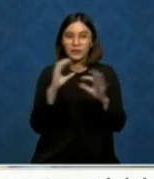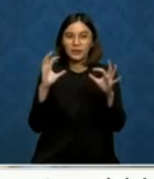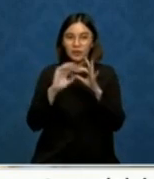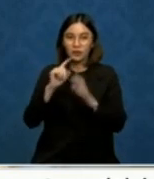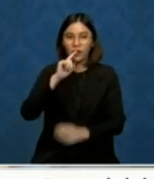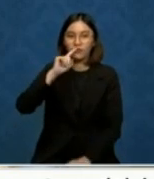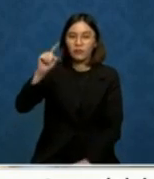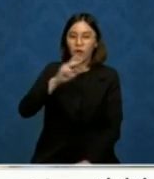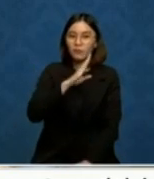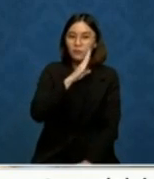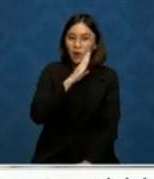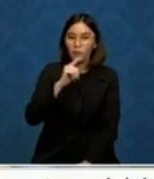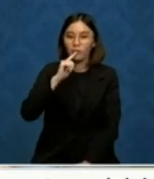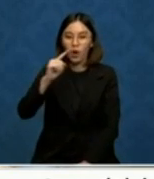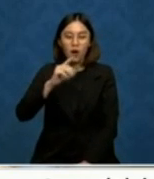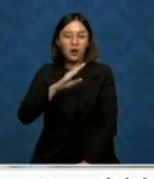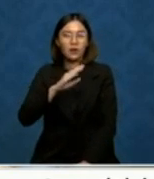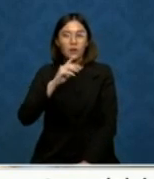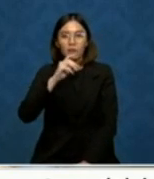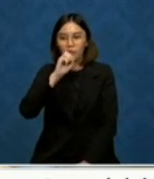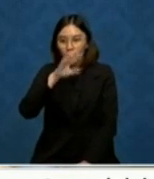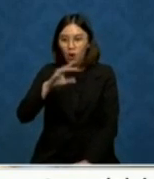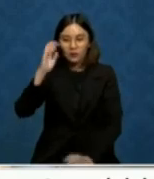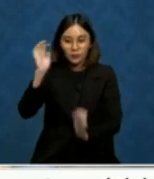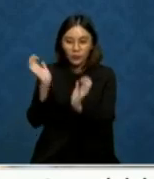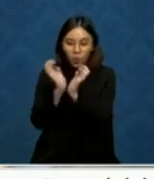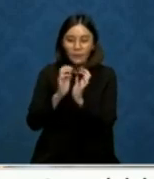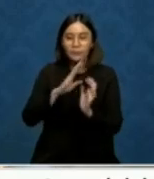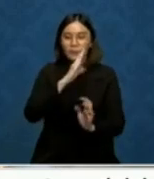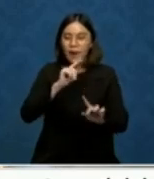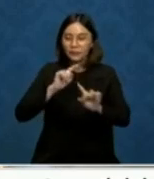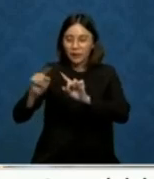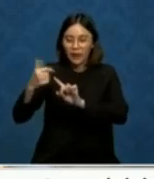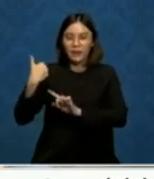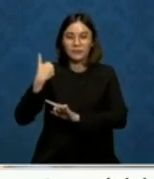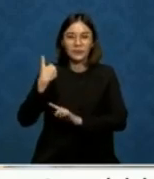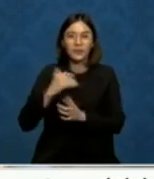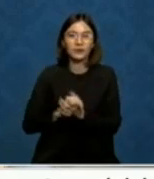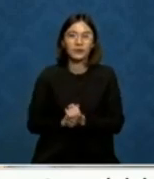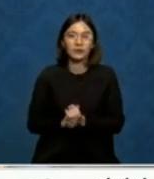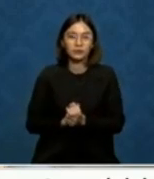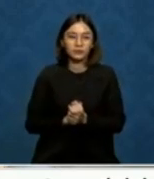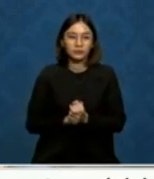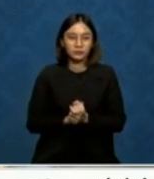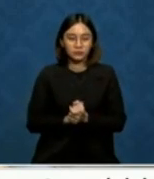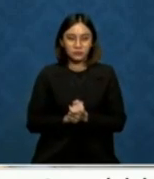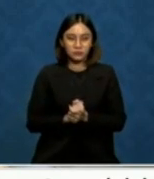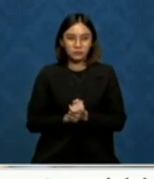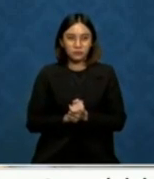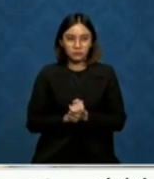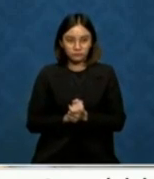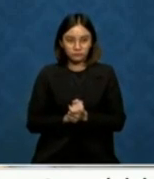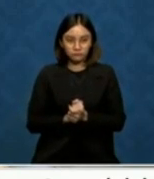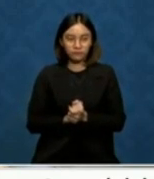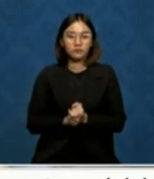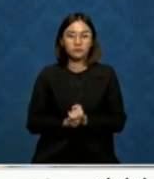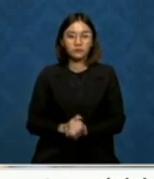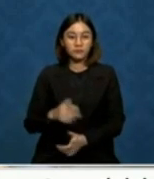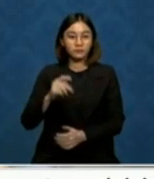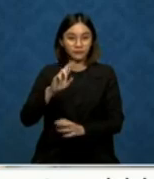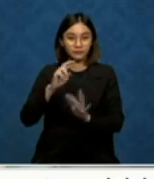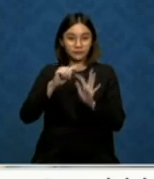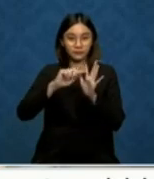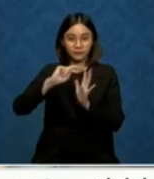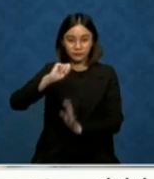การฟ้องเท็จการแจ้งความเท็จอยู่ส่วนหนึ่งนะครับแต่ว่าในฐานะที่ร่างนะครับเป็นส่ว